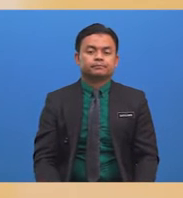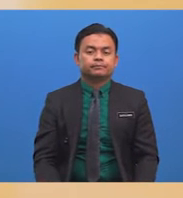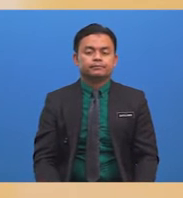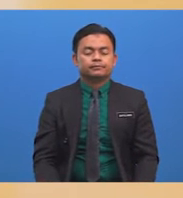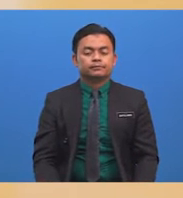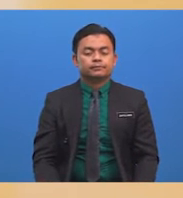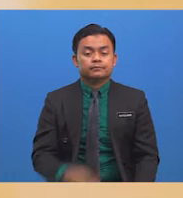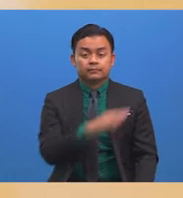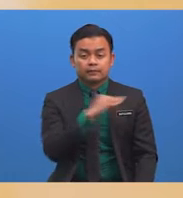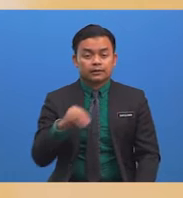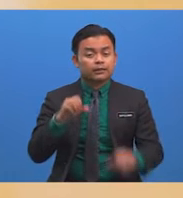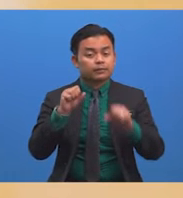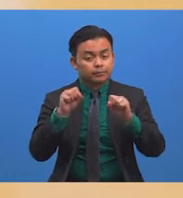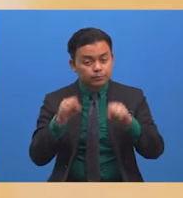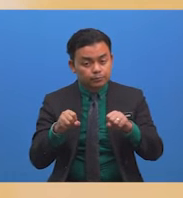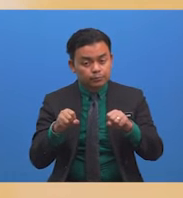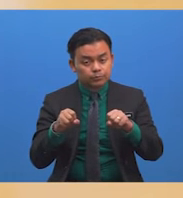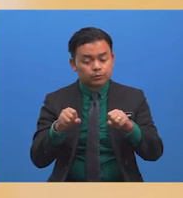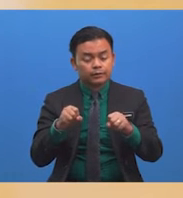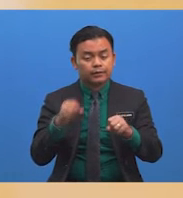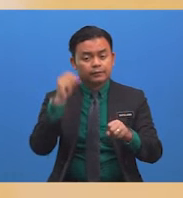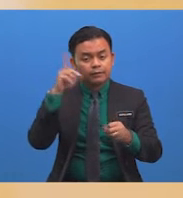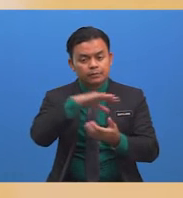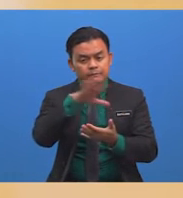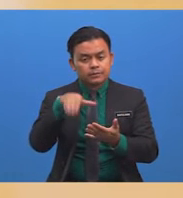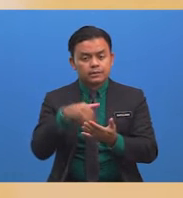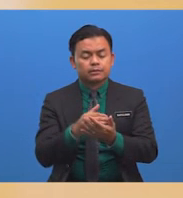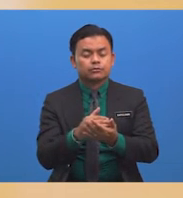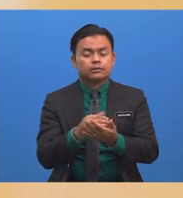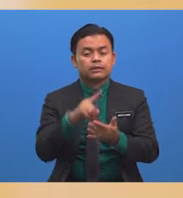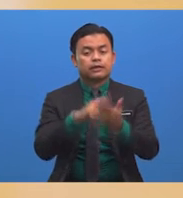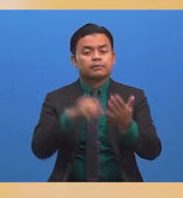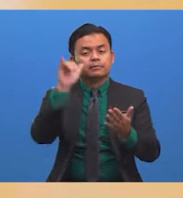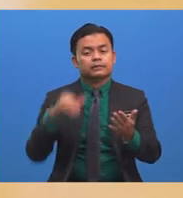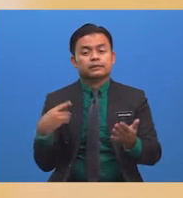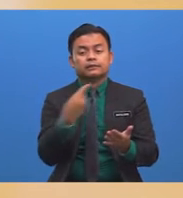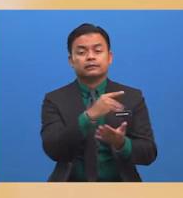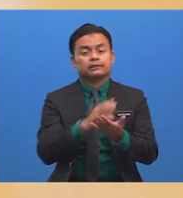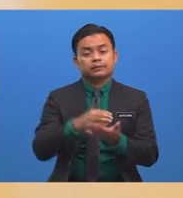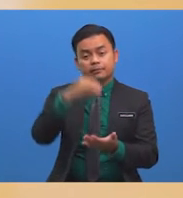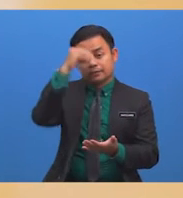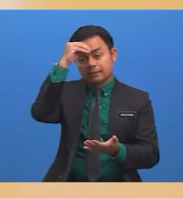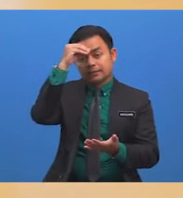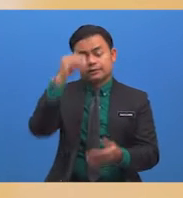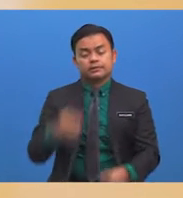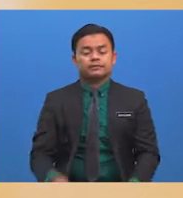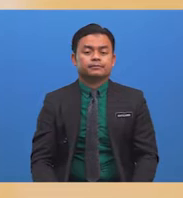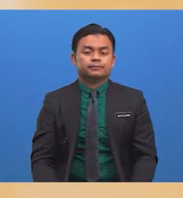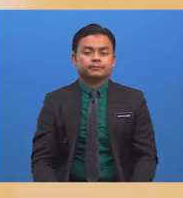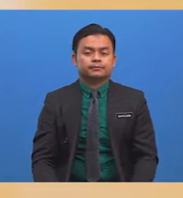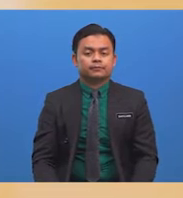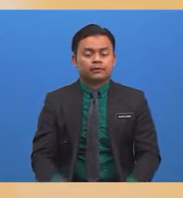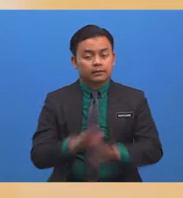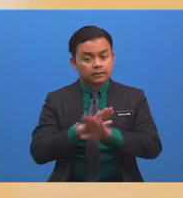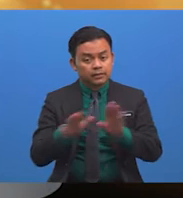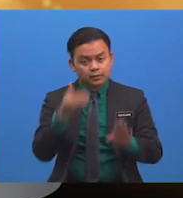dengan jelas dan boleh menguasai semua kriteria pembelajaran di bawah tajuk